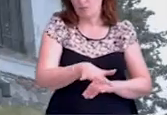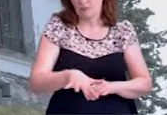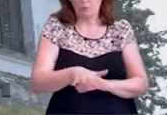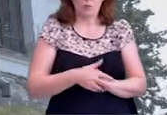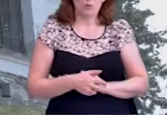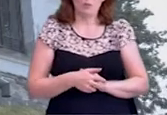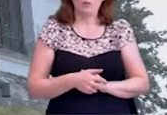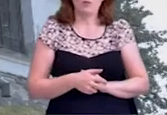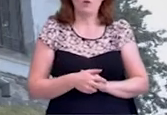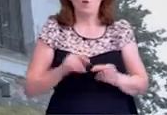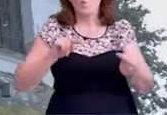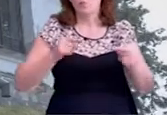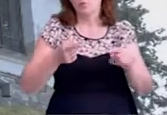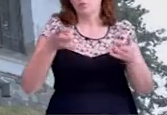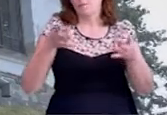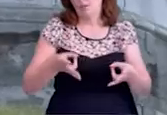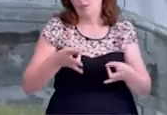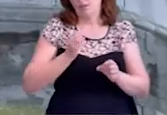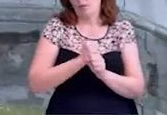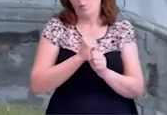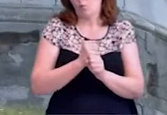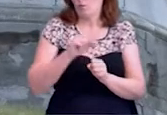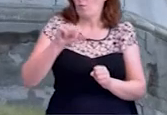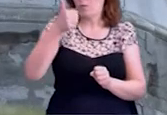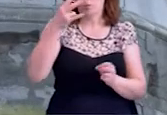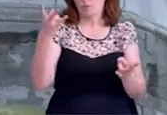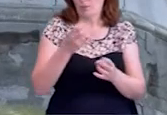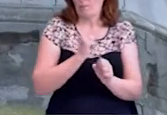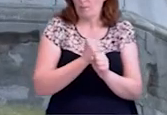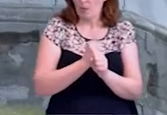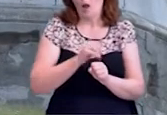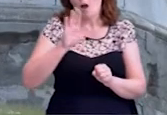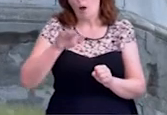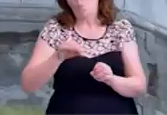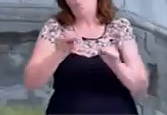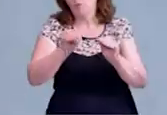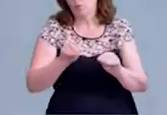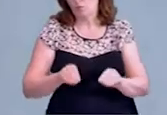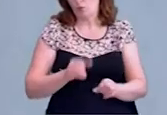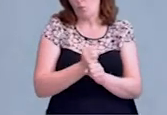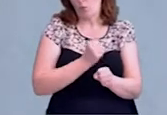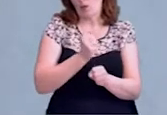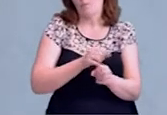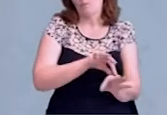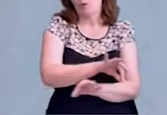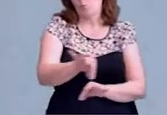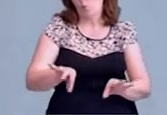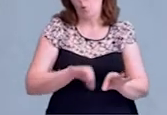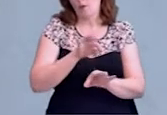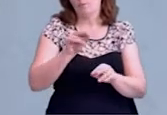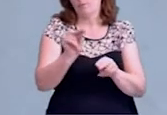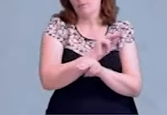Такі там протиаварійні потрібно роботи провести, а потім вже розробляти проєкт реставрації і